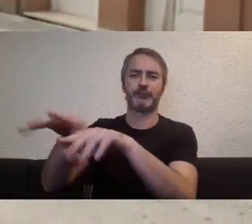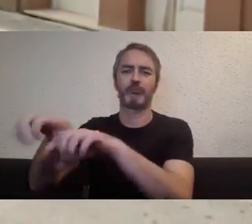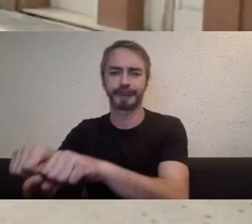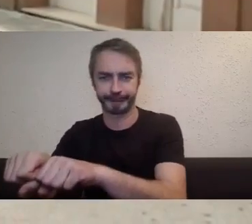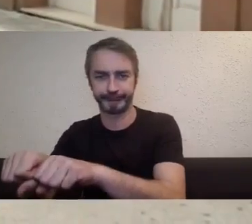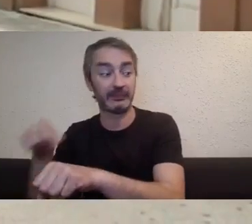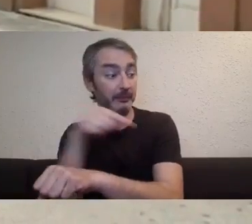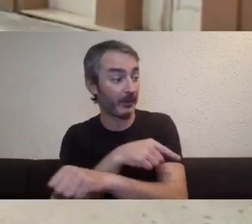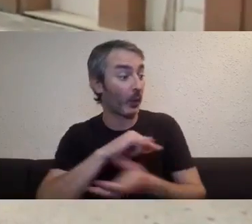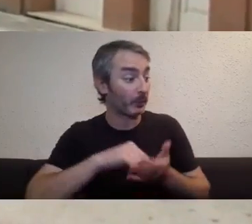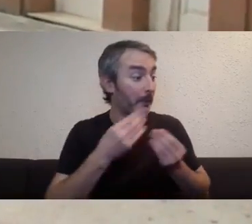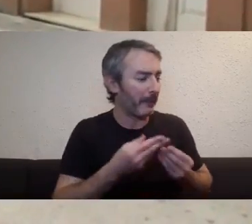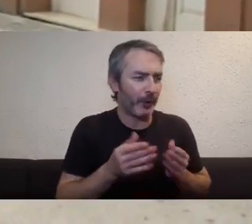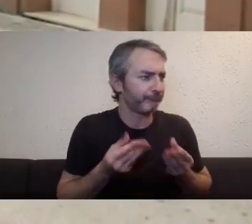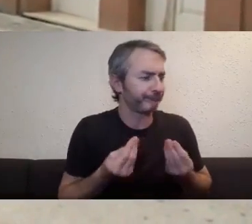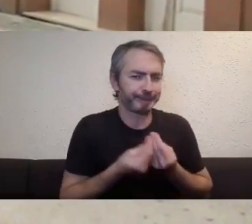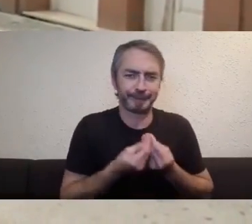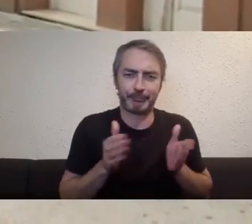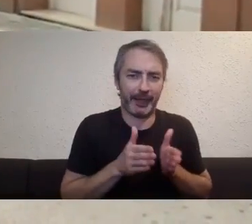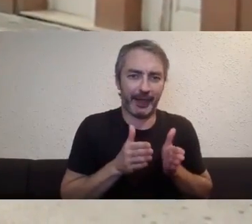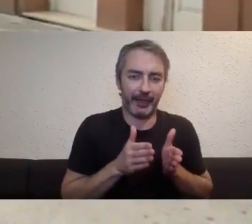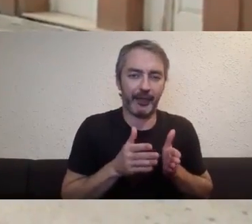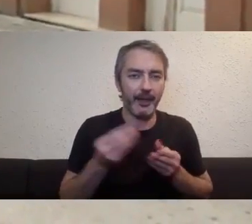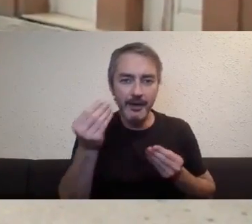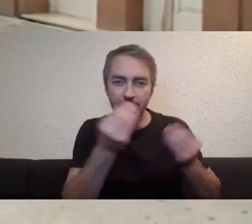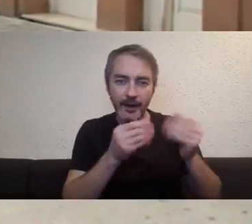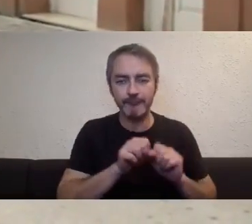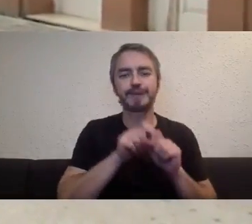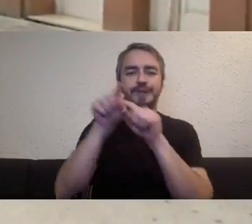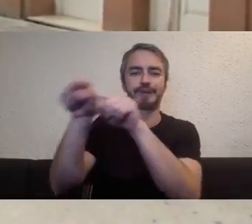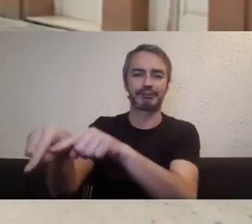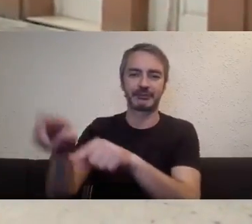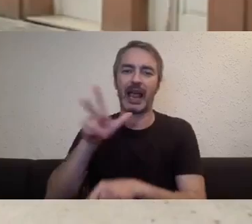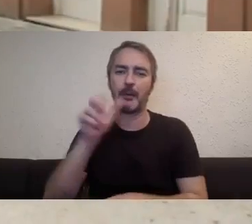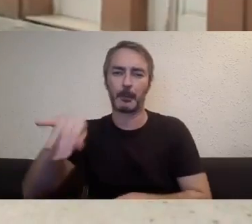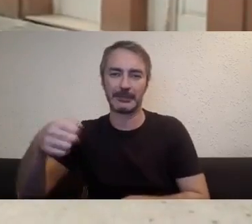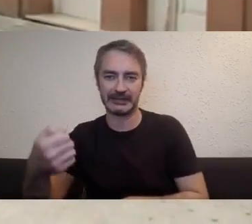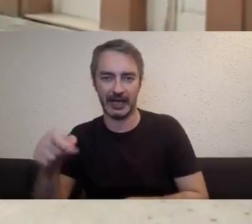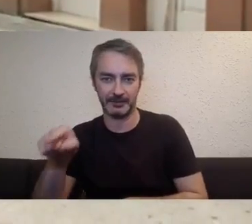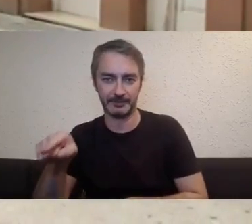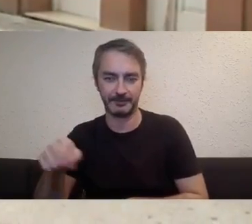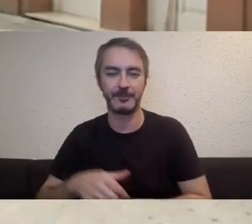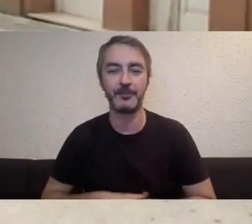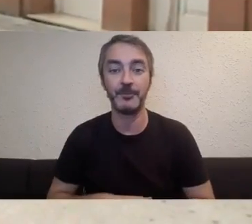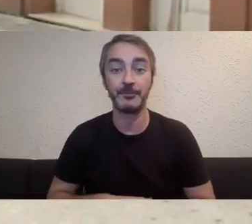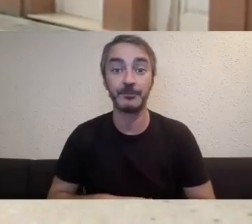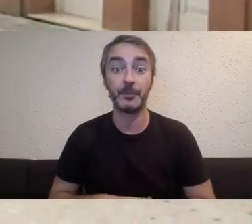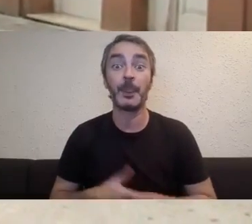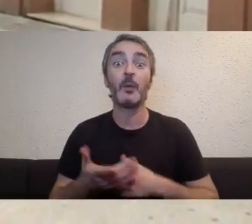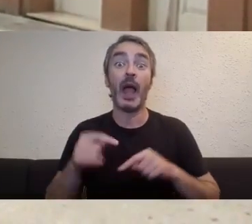perquè consideràvem que el projecte estava bé, però l'espai no era el correcte. Llavors d'aquí vam marxar cap a l'Amsa, el març del